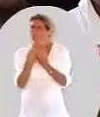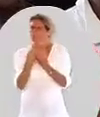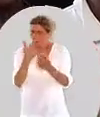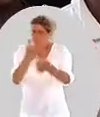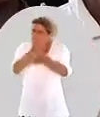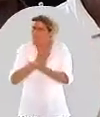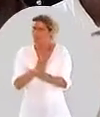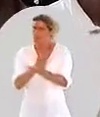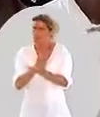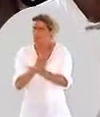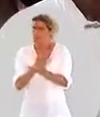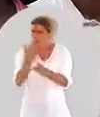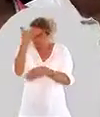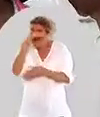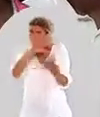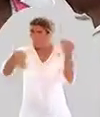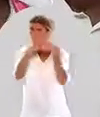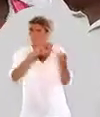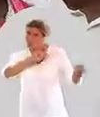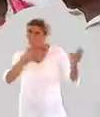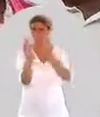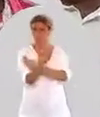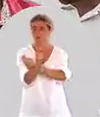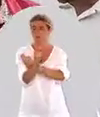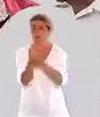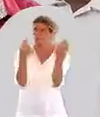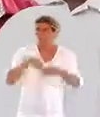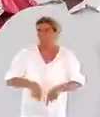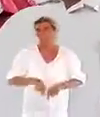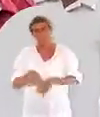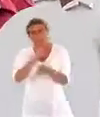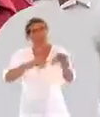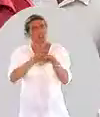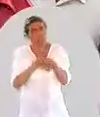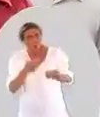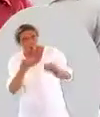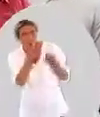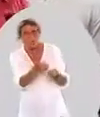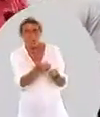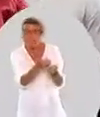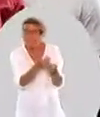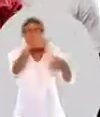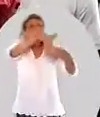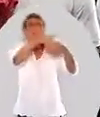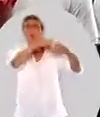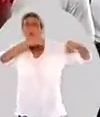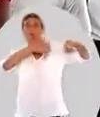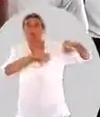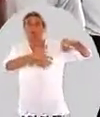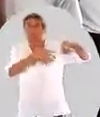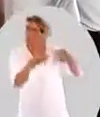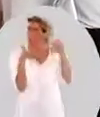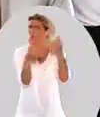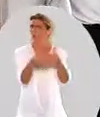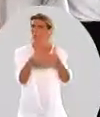le monde change l'État encourage les régions à utiliser toute leur ressources internes pour rester dans